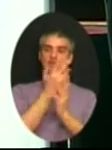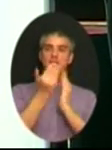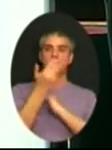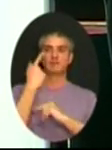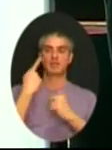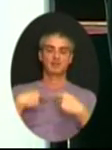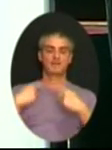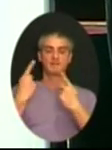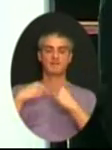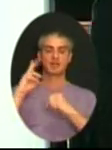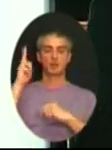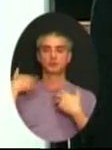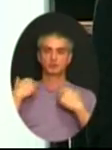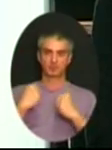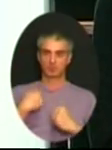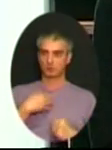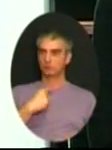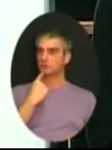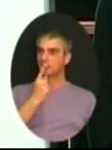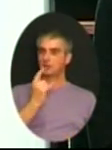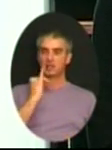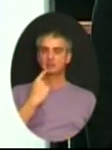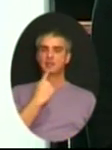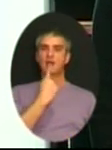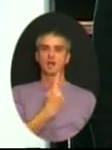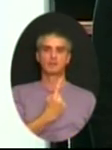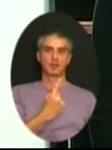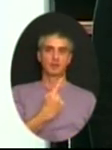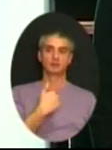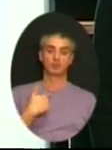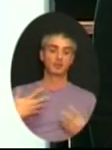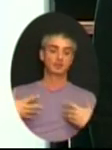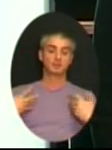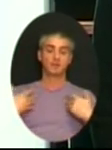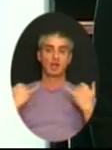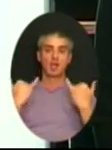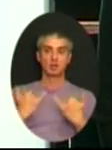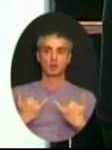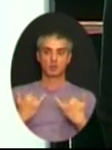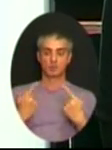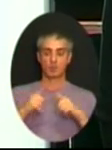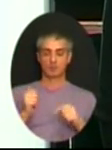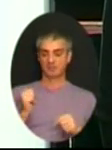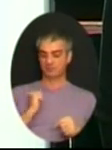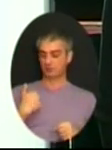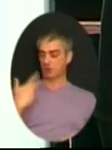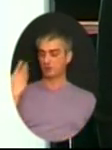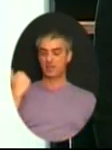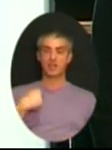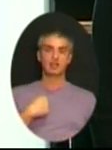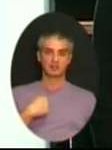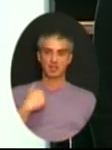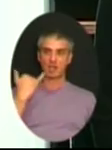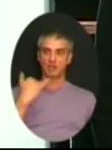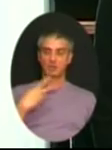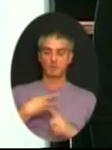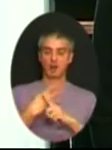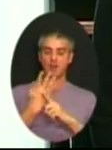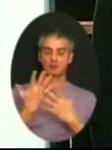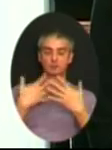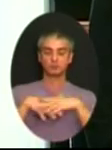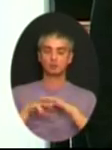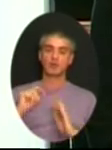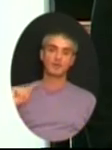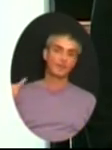כן בוועדת חוץ וביטחון. אני רוצה להגיד איזושהי אמירה, שאני שמחה היום שלעומת הצבא שאני שירתתי בו, היום להט"בים